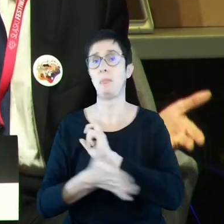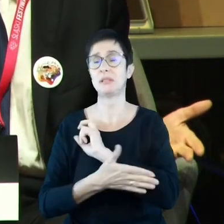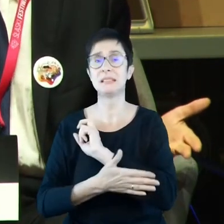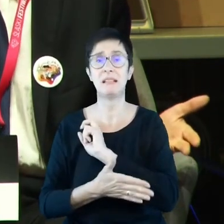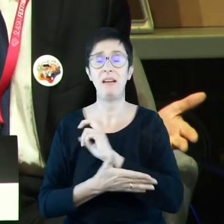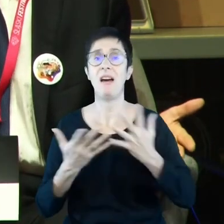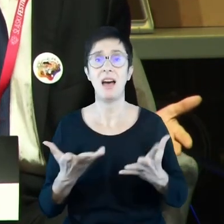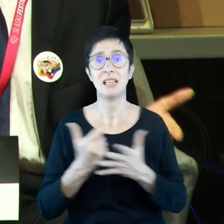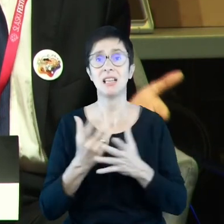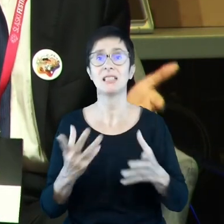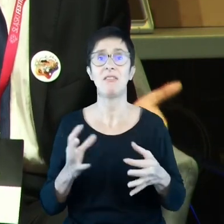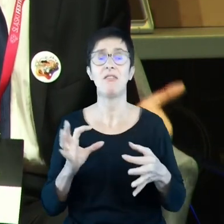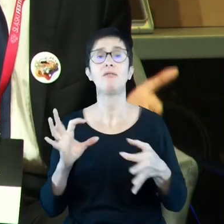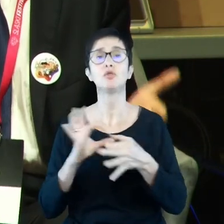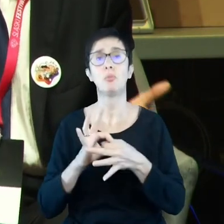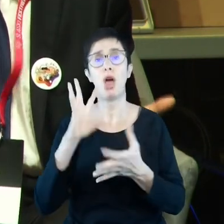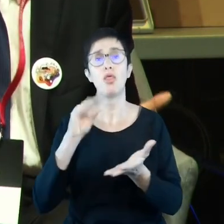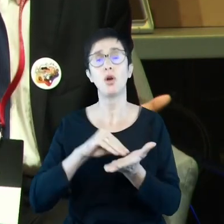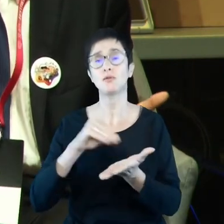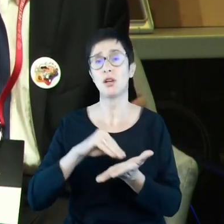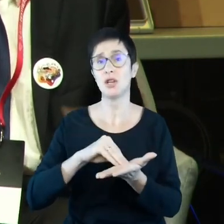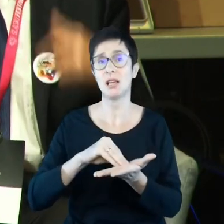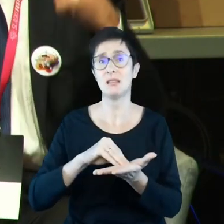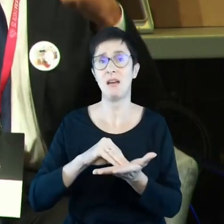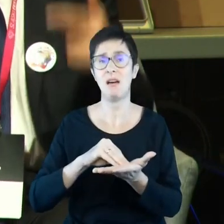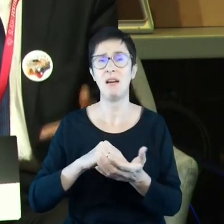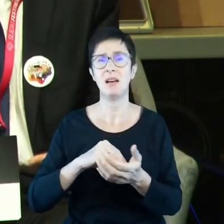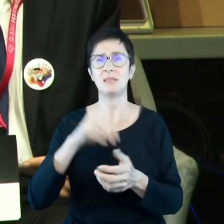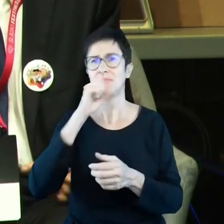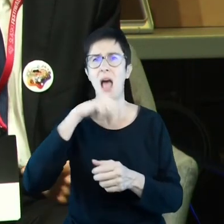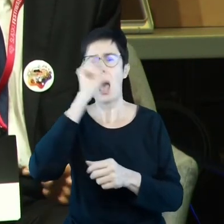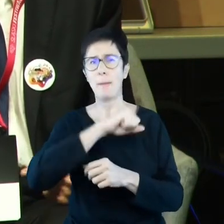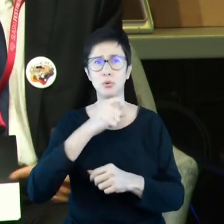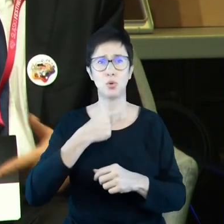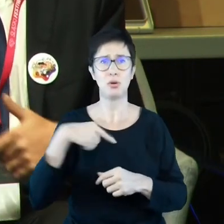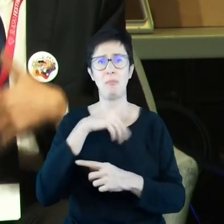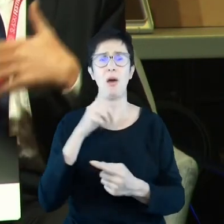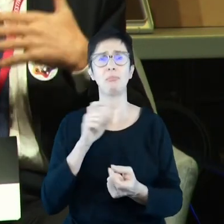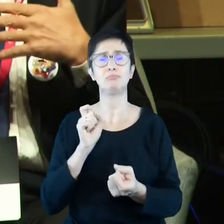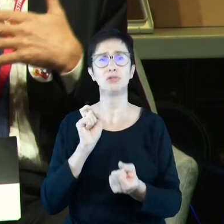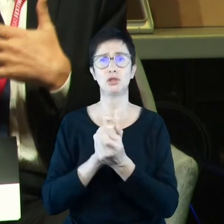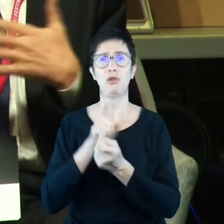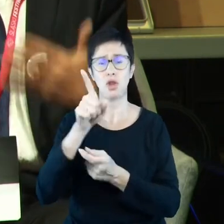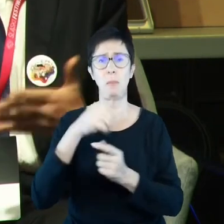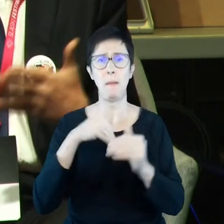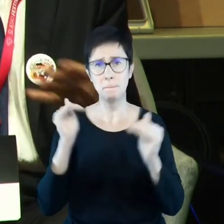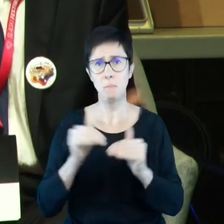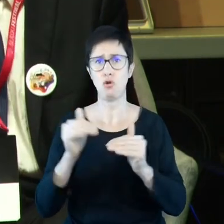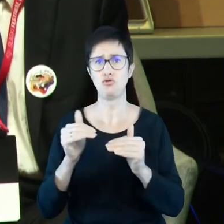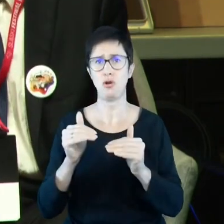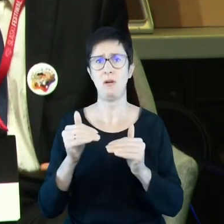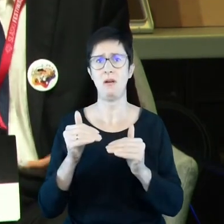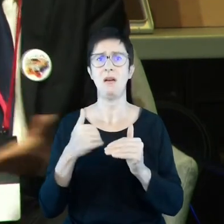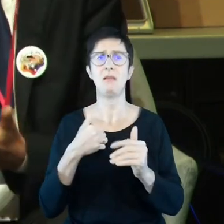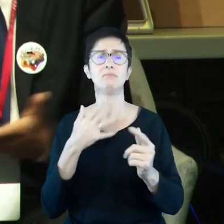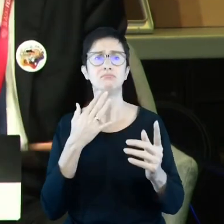jest ta wspólnota doświadczenia, doświadczenia absurdu wokół nas, przeciwko któremu my budujemy wartości i jesteśmy w stanie budować także dyskursy swojego